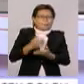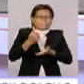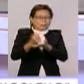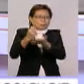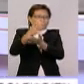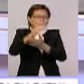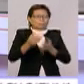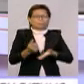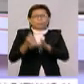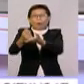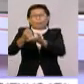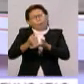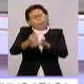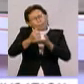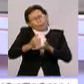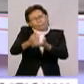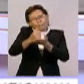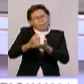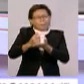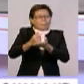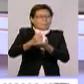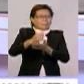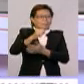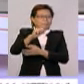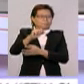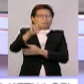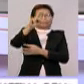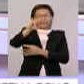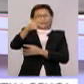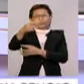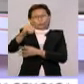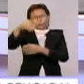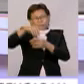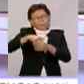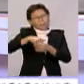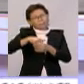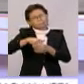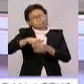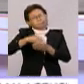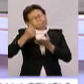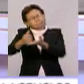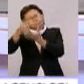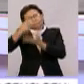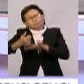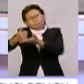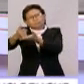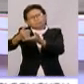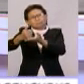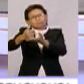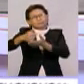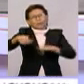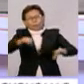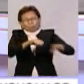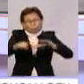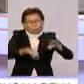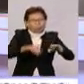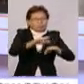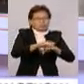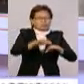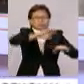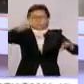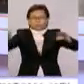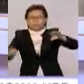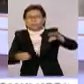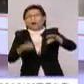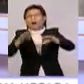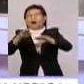Bantuan dan pertolongan berterusan daripada Badan Pertubuhan Bukan Kerajaan NGO dalam apa jua bentuk bagi membantu mangsa gempa bumi dan tsunami di